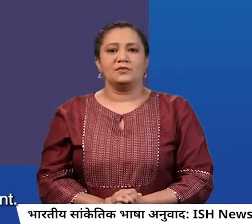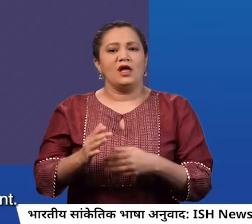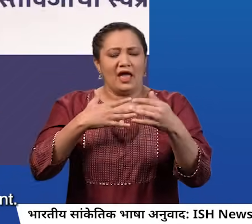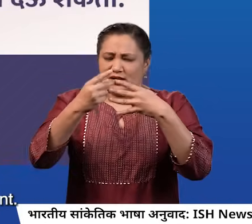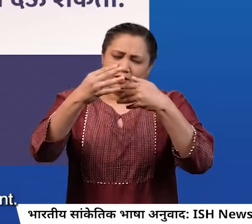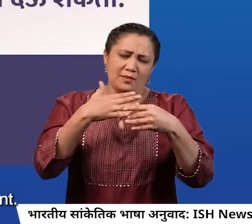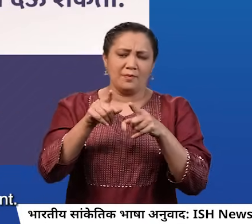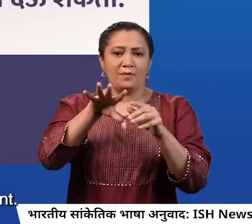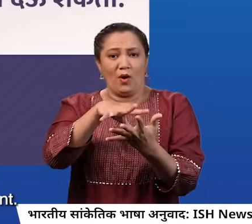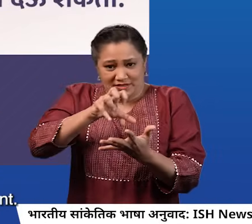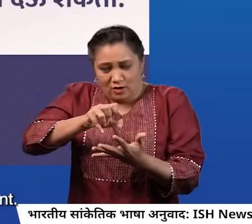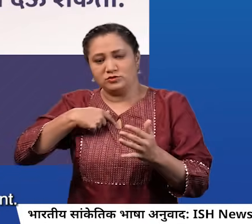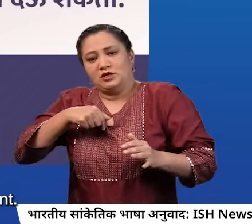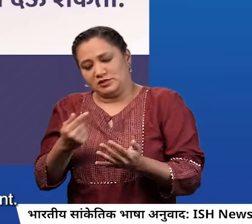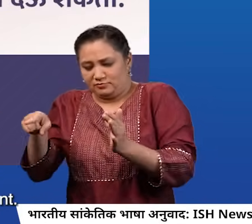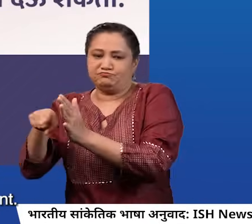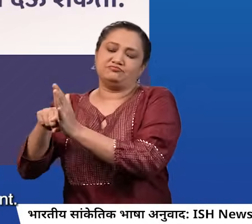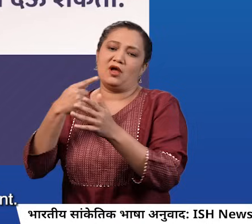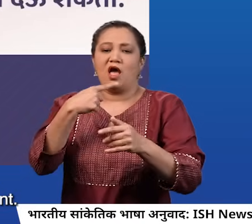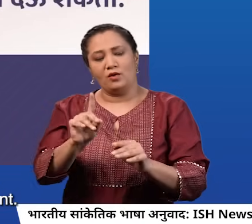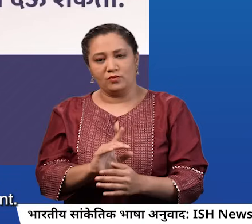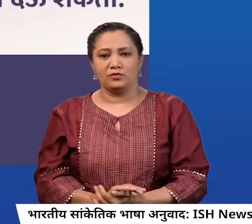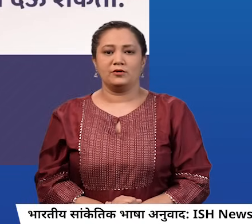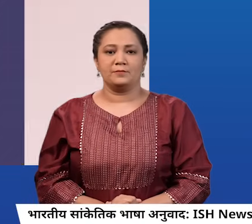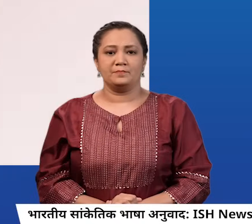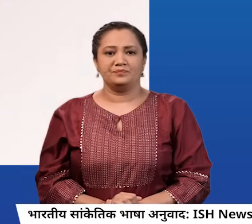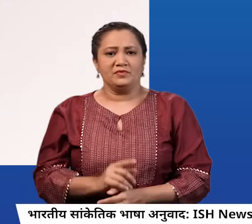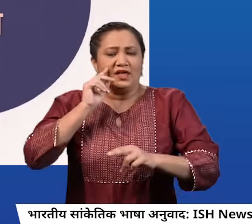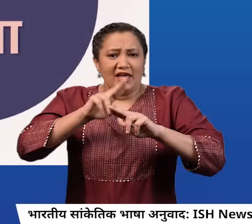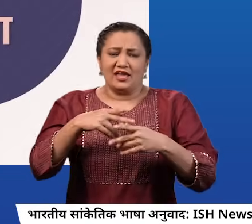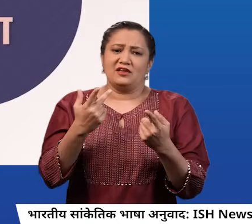करार, यान पैकी कोण त्याही एका दस्ता एवजाची स्वय प्रमानित प्रत देवुशकता।